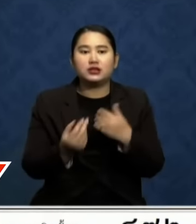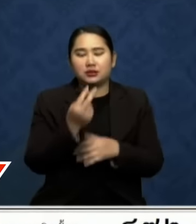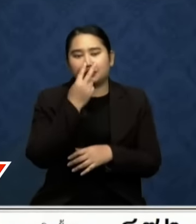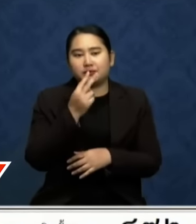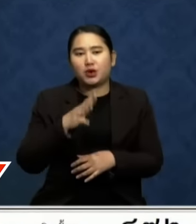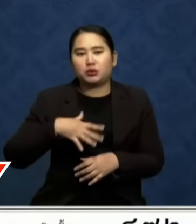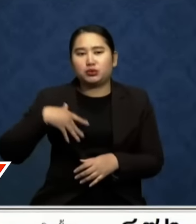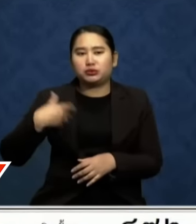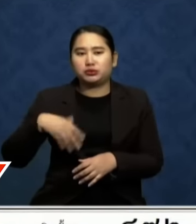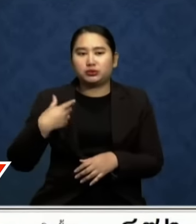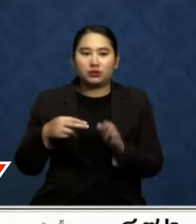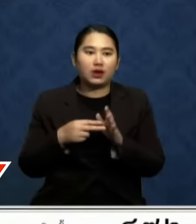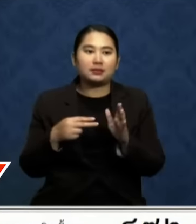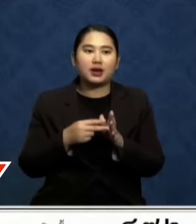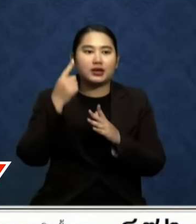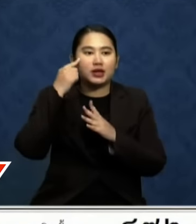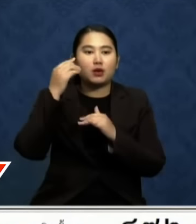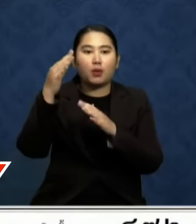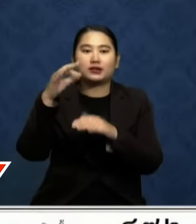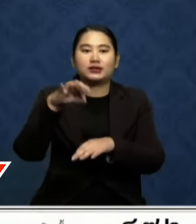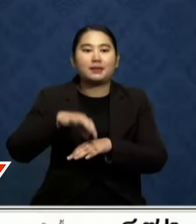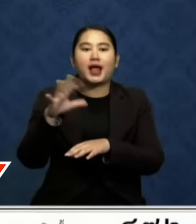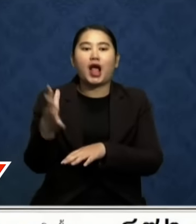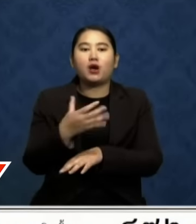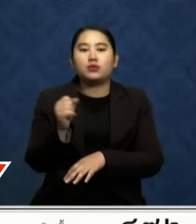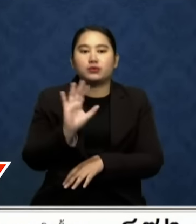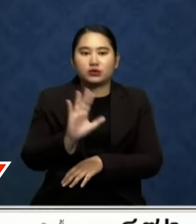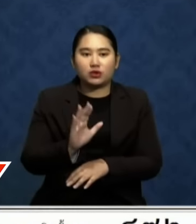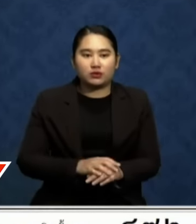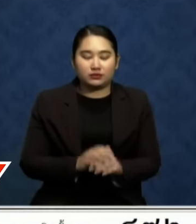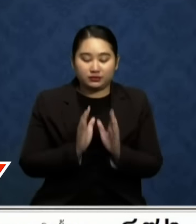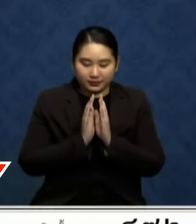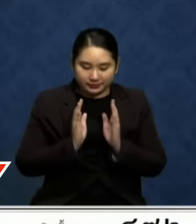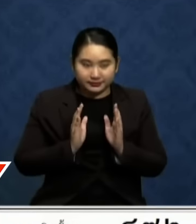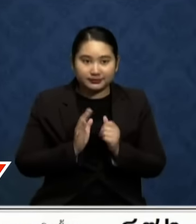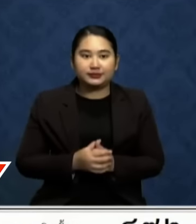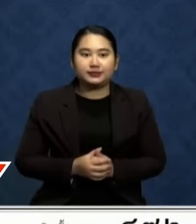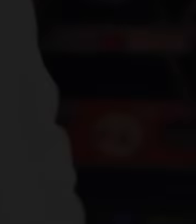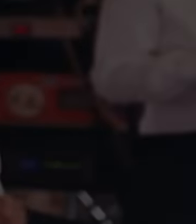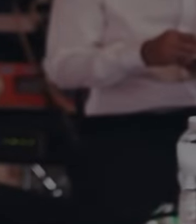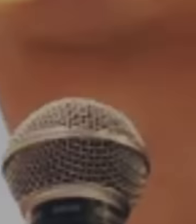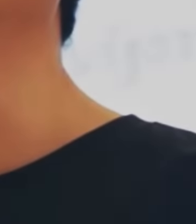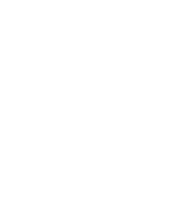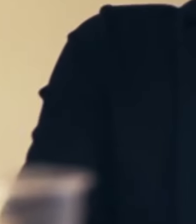เกินไปเนี่ยเราไม่ต้องไปหวังตำแหน่งนั้นเลยค่ะท่านประธานดิฉันขอฝากไว้เท่านี้ค่ะขอบคุณท่านประธานค่ะ